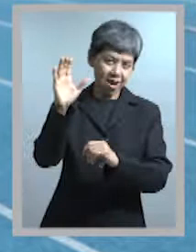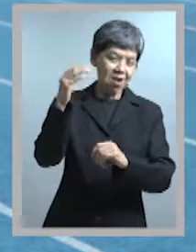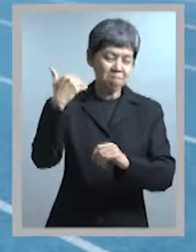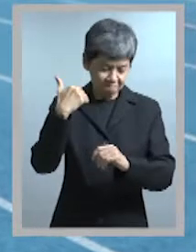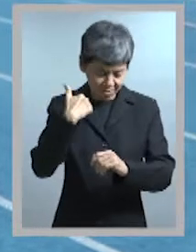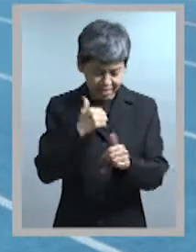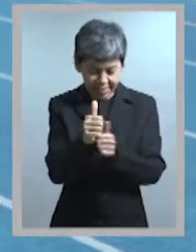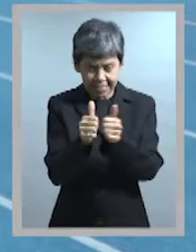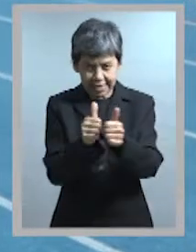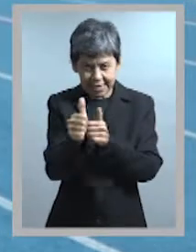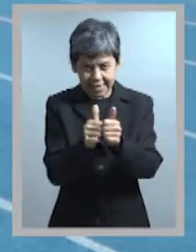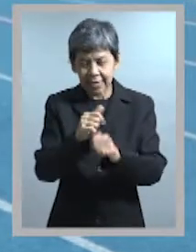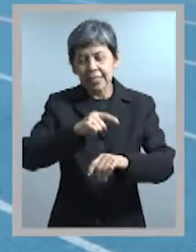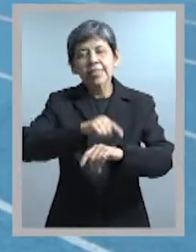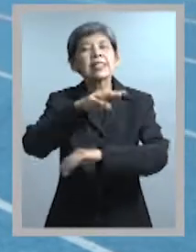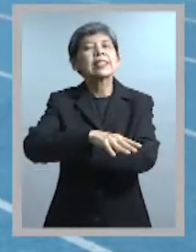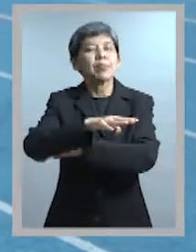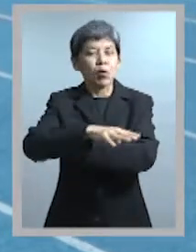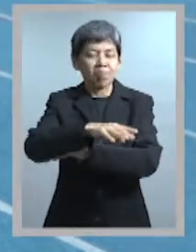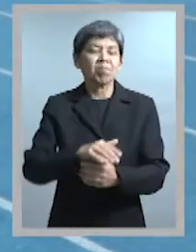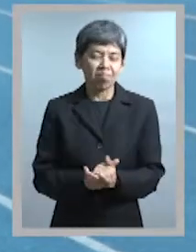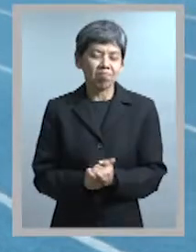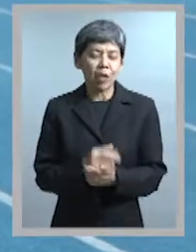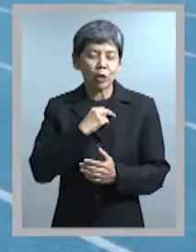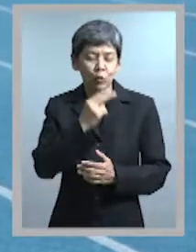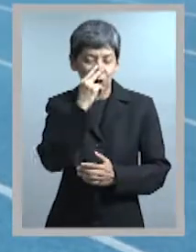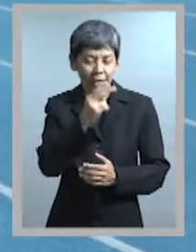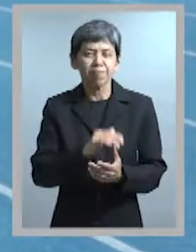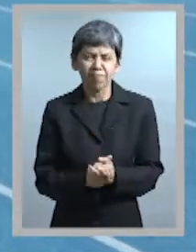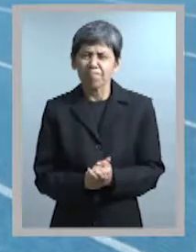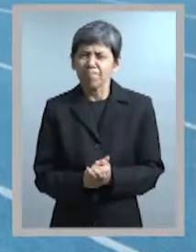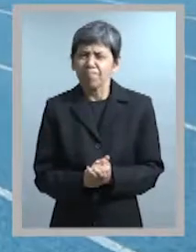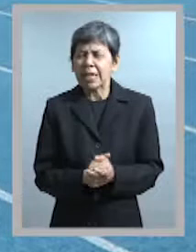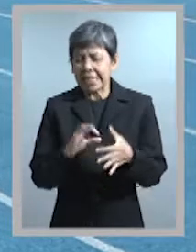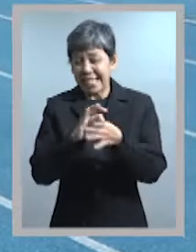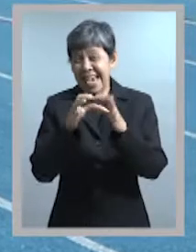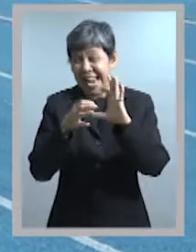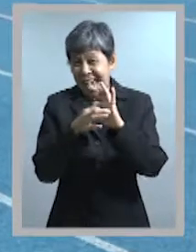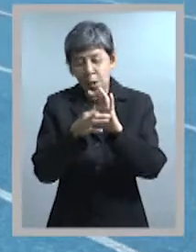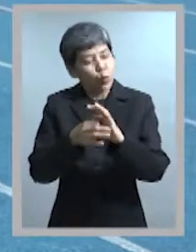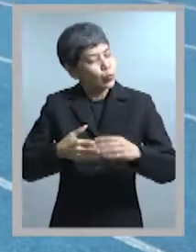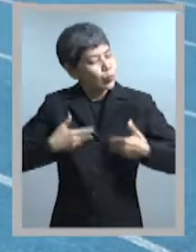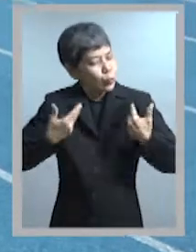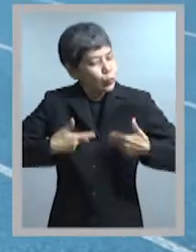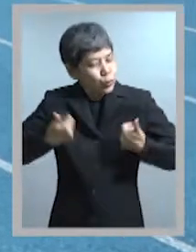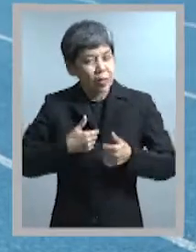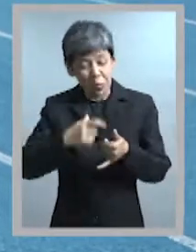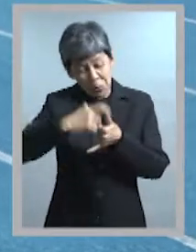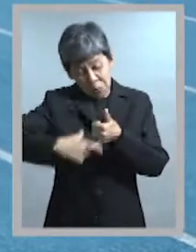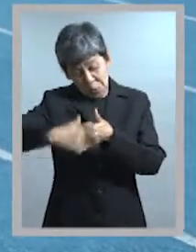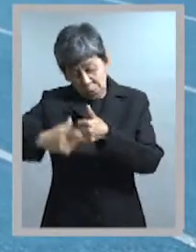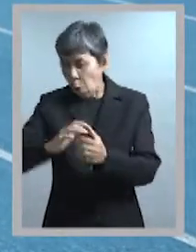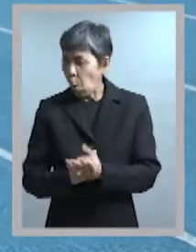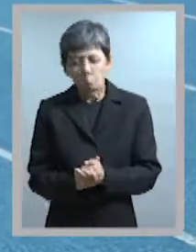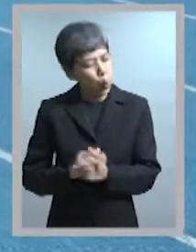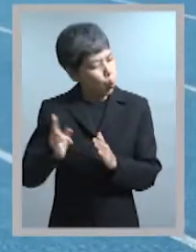คลียร์น้ำหนักอีกนะฮะก็วันนี้ก็จะเป็นการแข่งขันจนถึง4โมงเย็นกันเลยทีเดียวนะฮะก็ติดตามกันไปได้ทั้งวันนะฮะพูดเลยว่าเป็นอีกหนึ่งกีฬาที่มันมากฮ